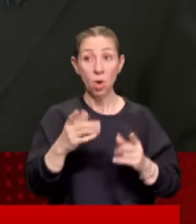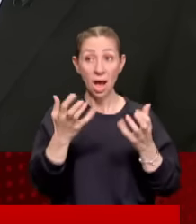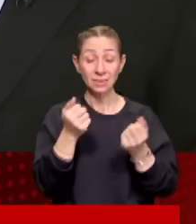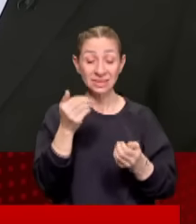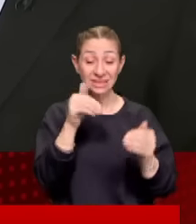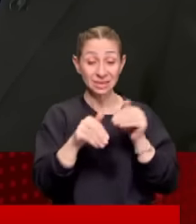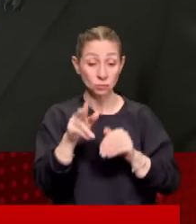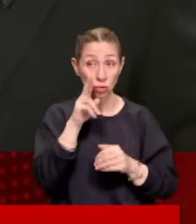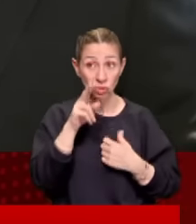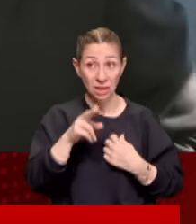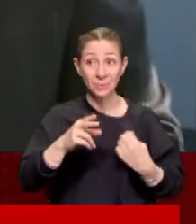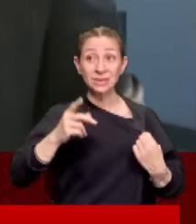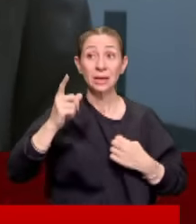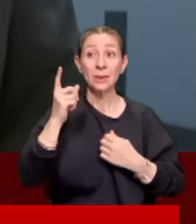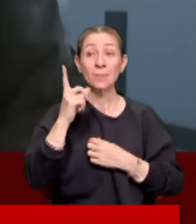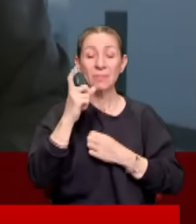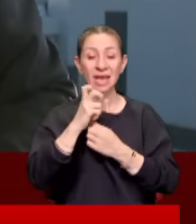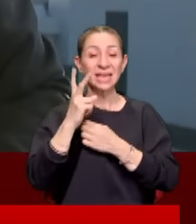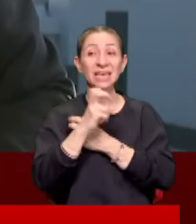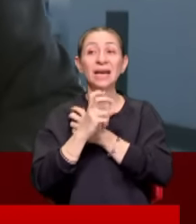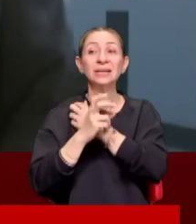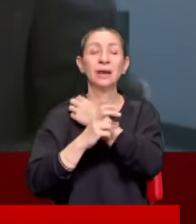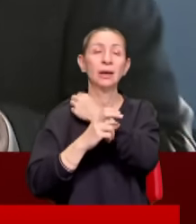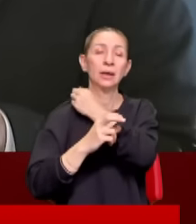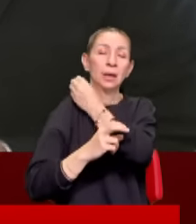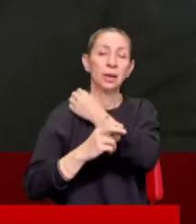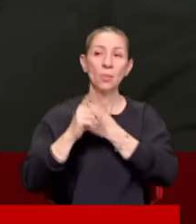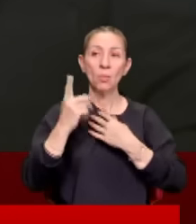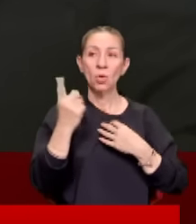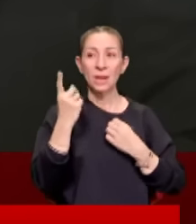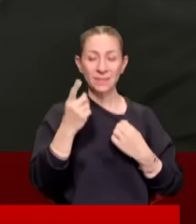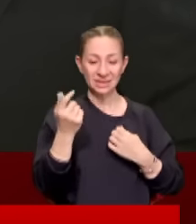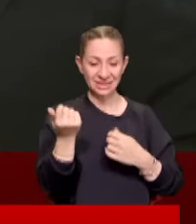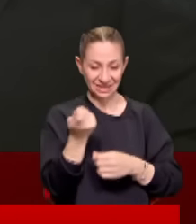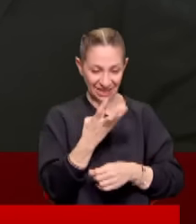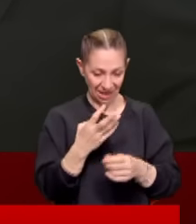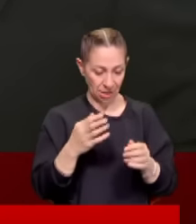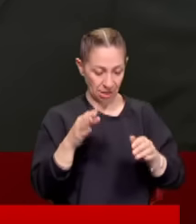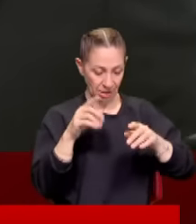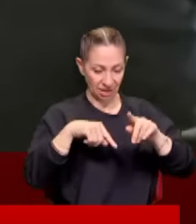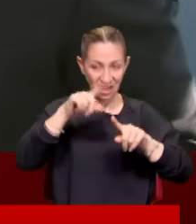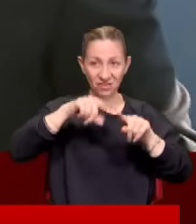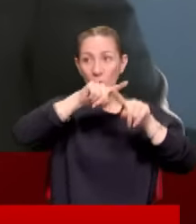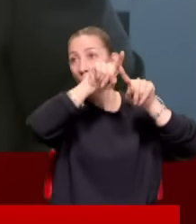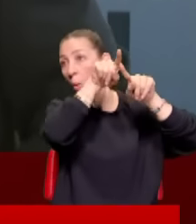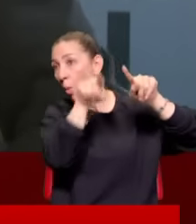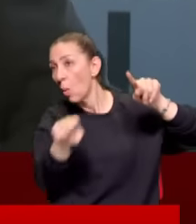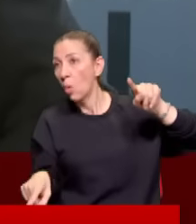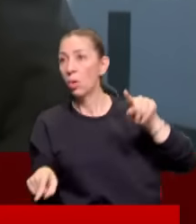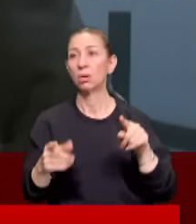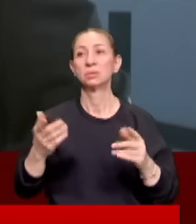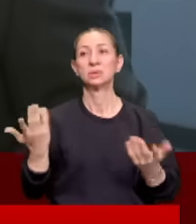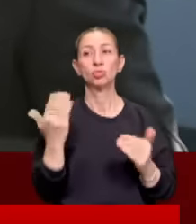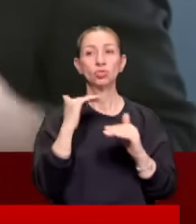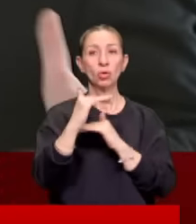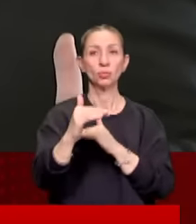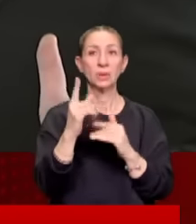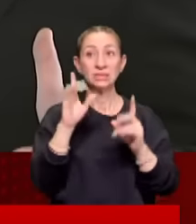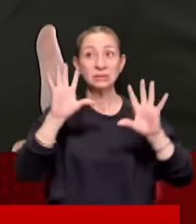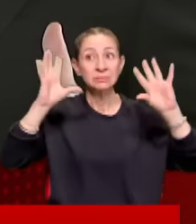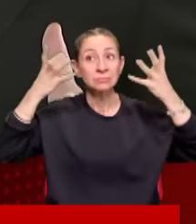seçim sonuçlarının bir ayda, iki ayda, üç ayda, dört ayda böyle bir rakamsal grafik eğrisine inmesi de ya toplumsal bir